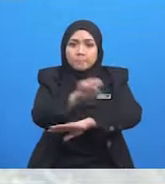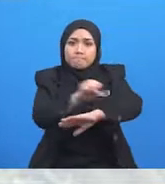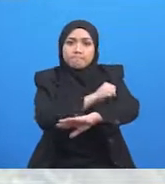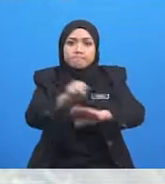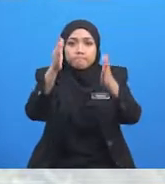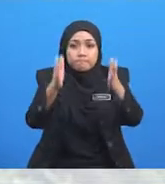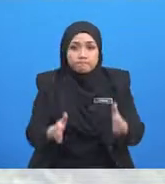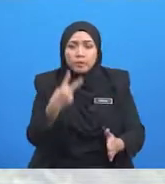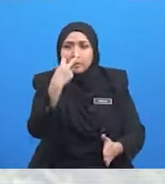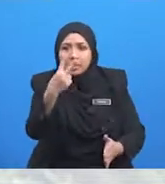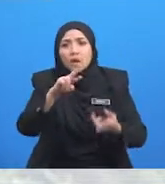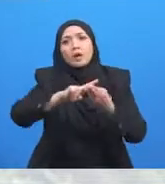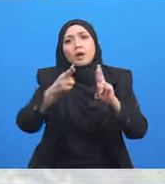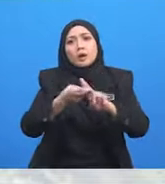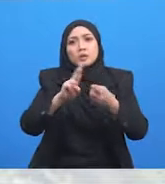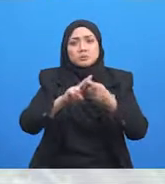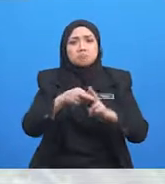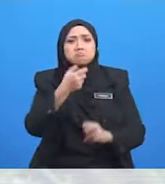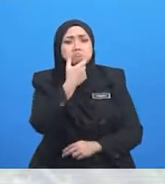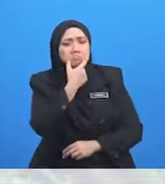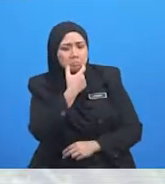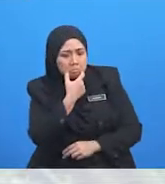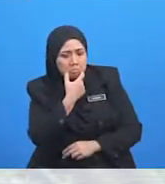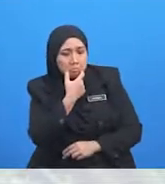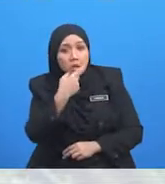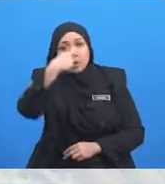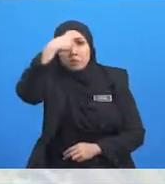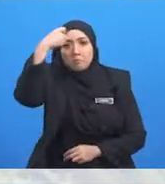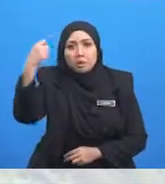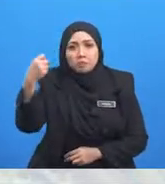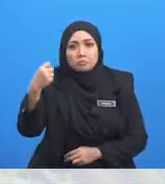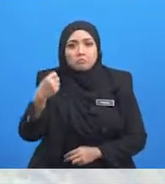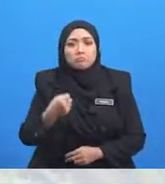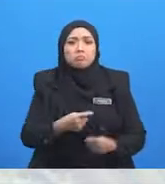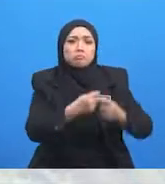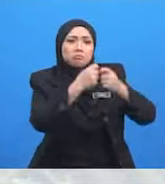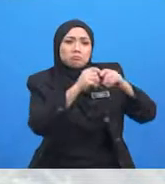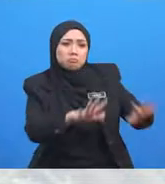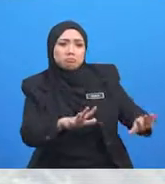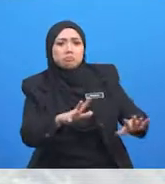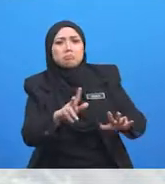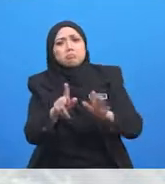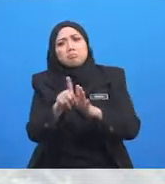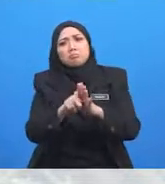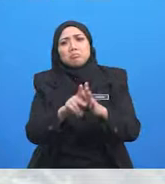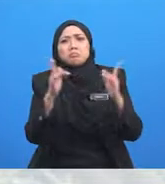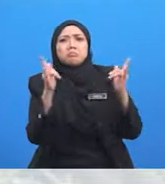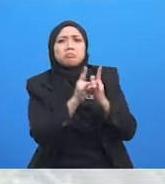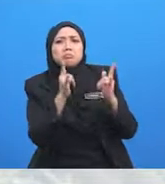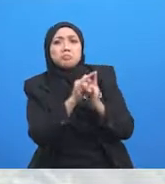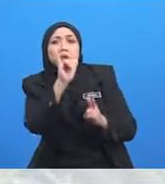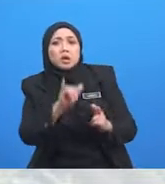penyajak melihat rakannya bersedih kerana ditinggalkan oleh kekasih yang